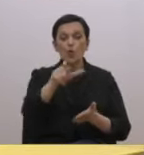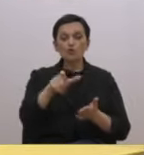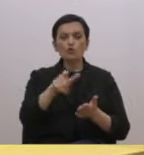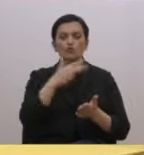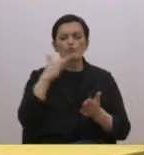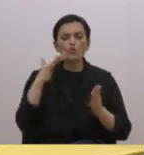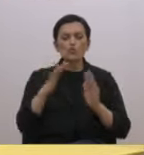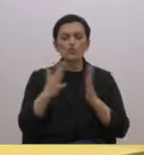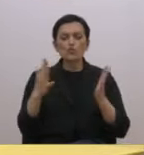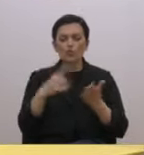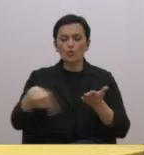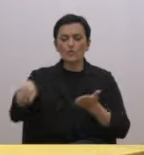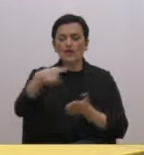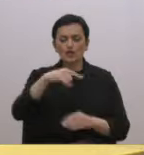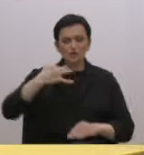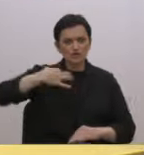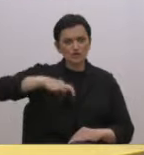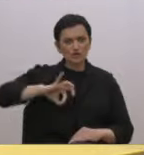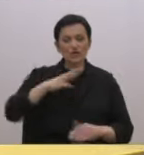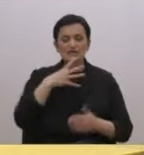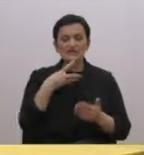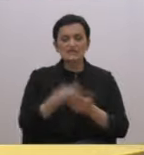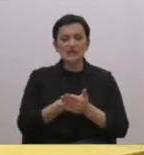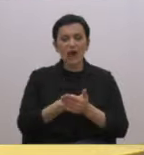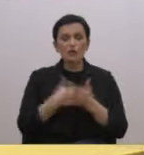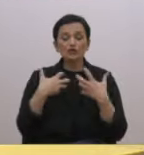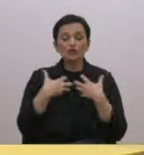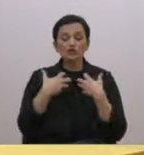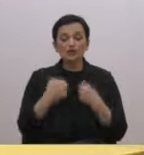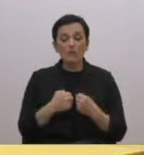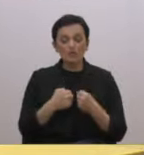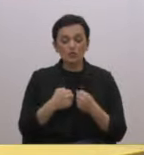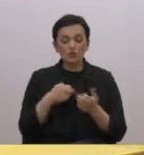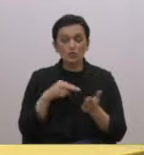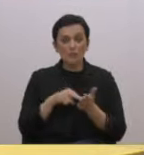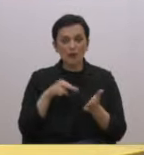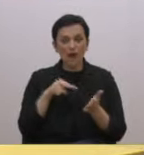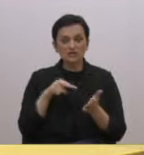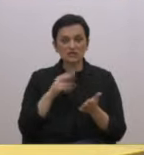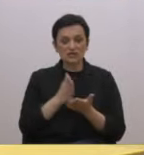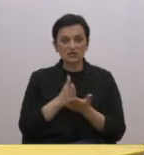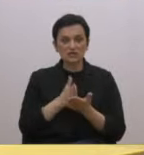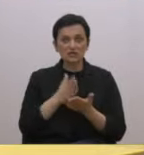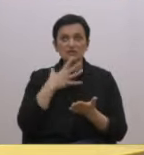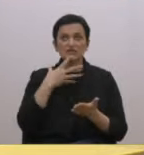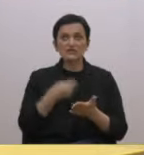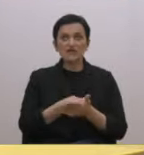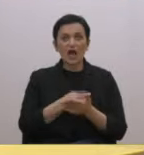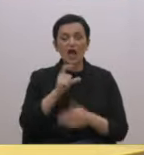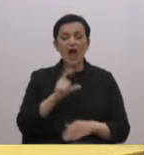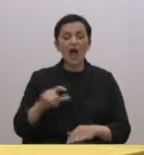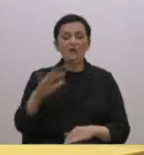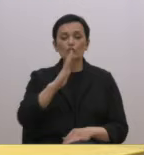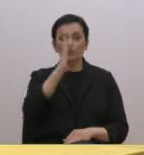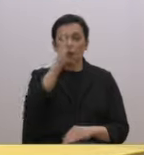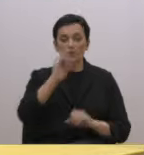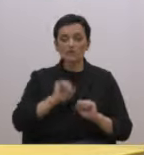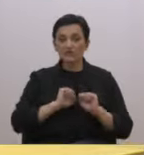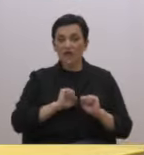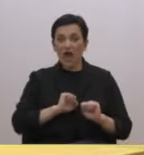აბსოლუტური უმრავლესობის შვილებს საკუთარი ჯანმრთელობის ფასად უწევთ საკუთარი ევროპული მომავლის